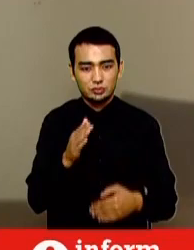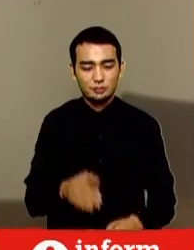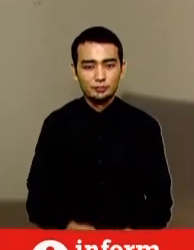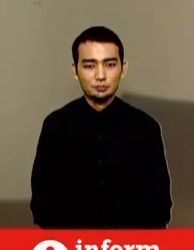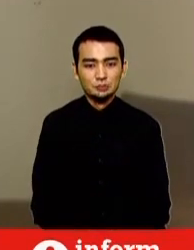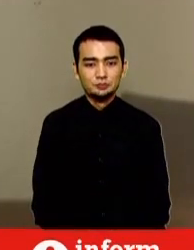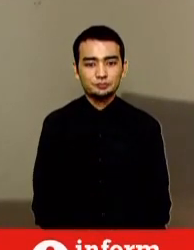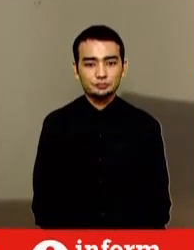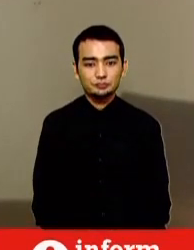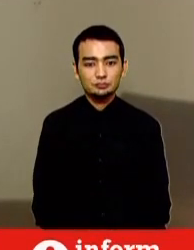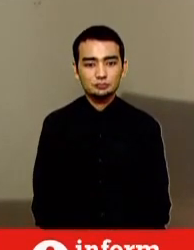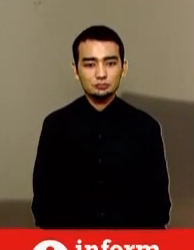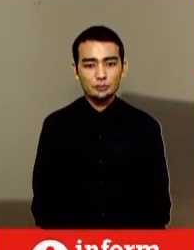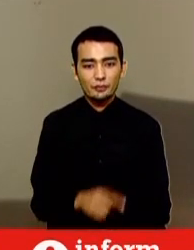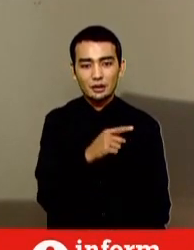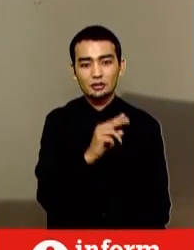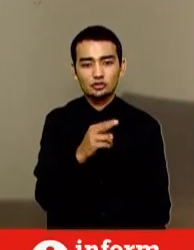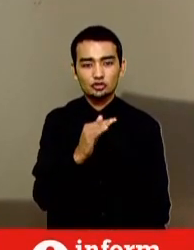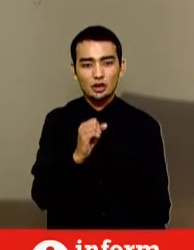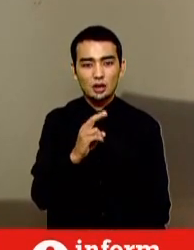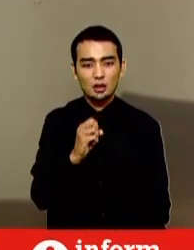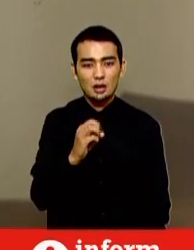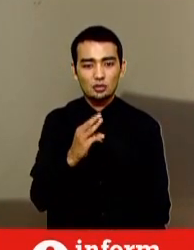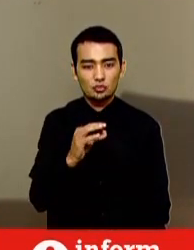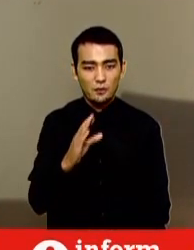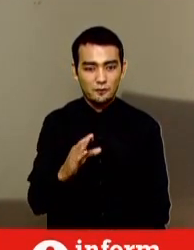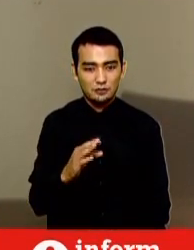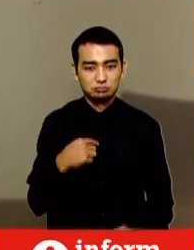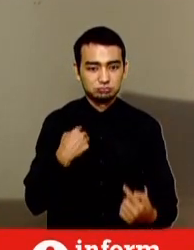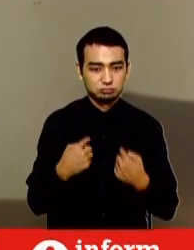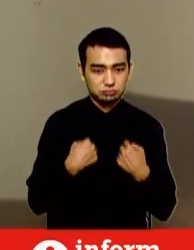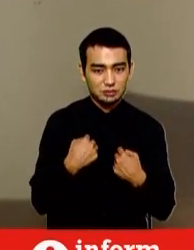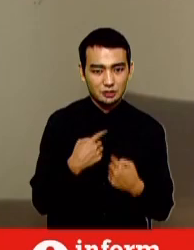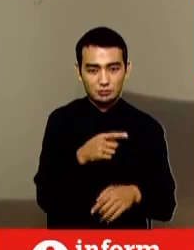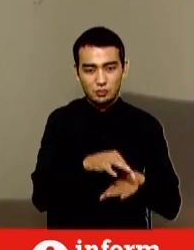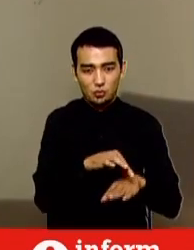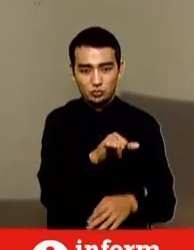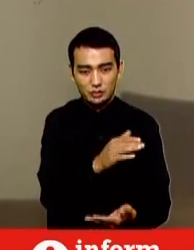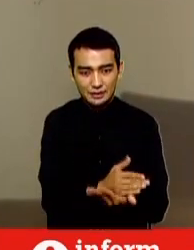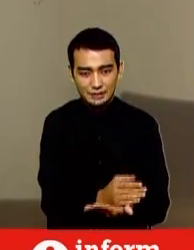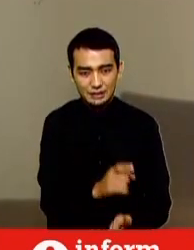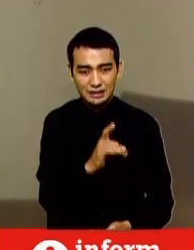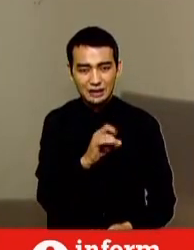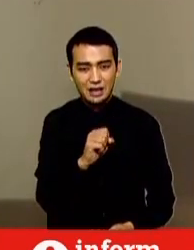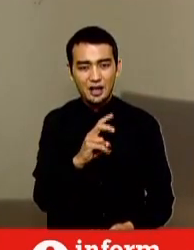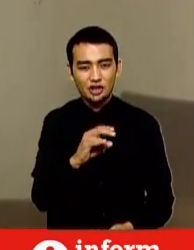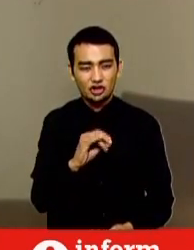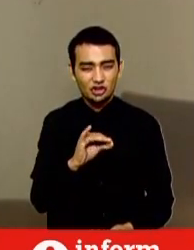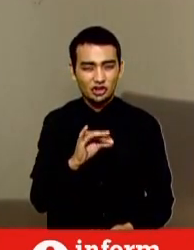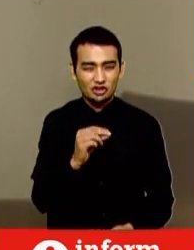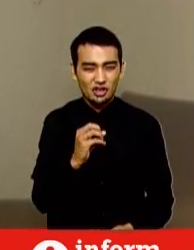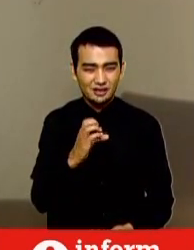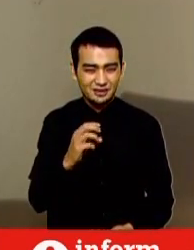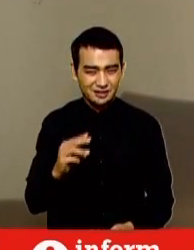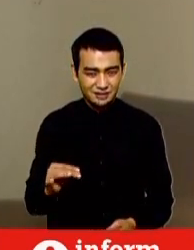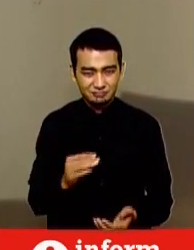того, что Джакашев страдает хроническими заболеваниями, а также учитывая то,